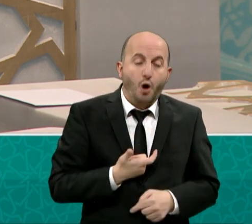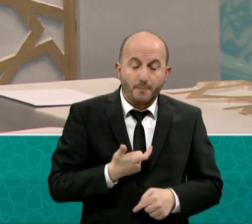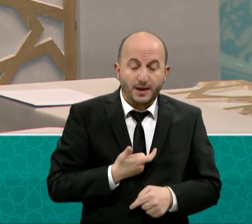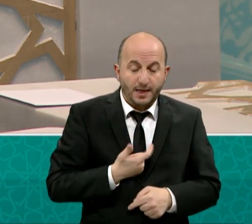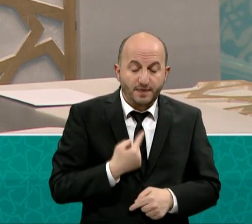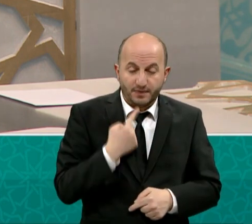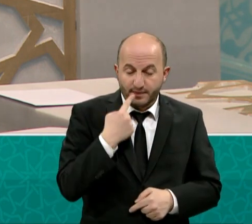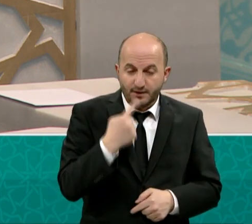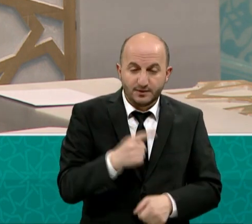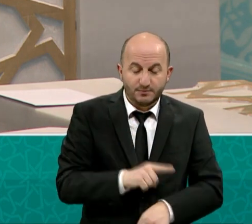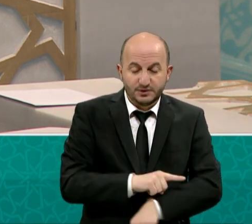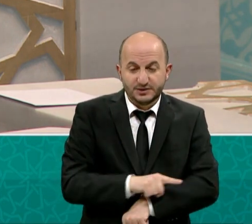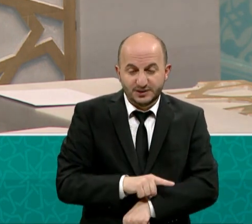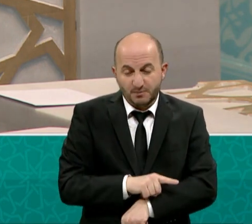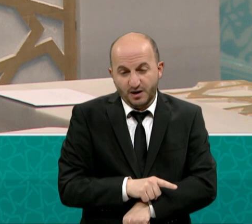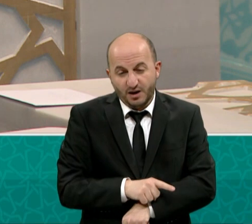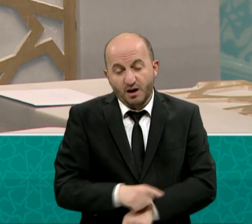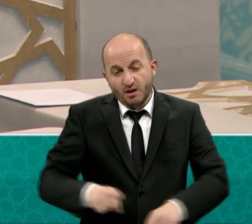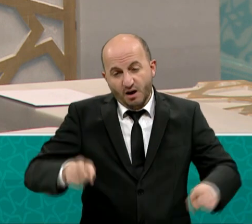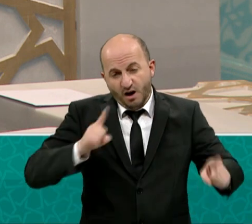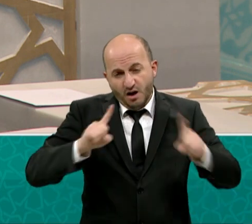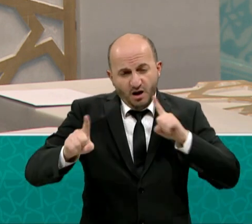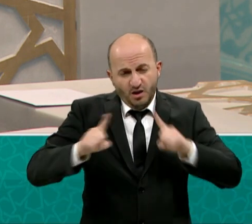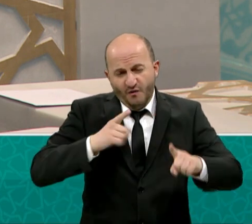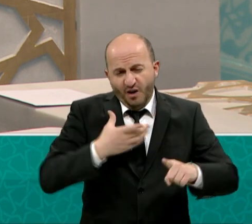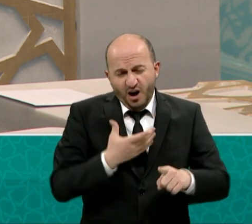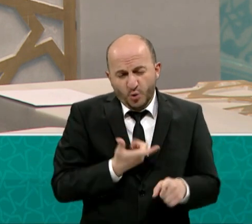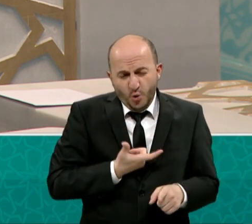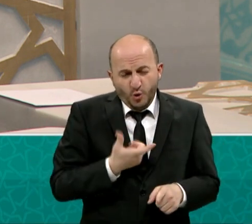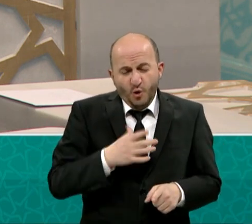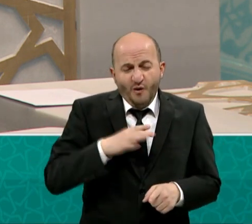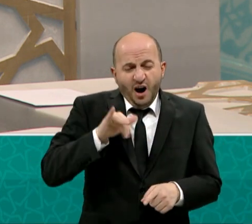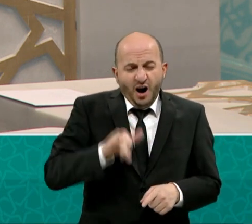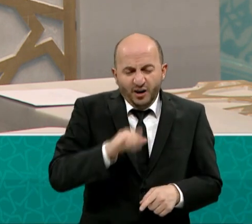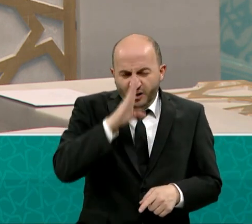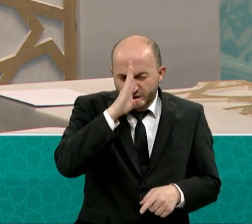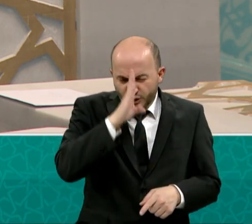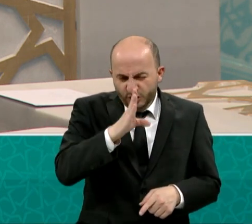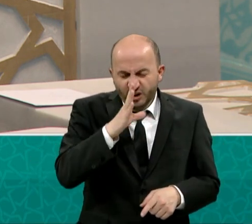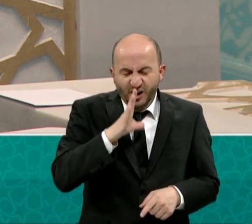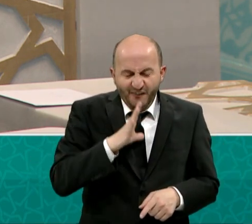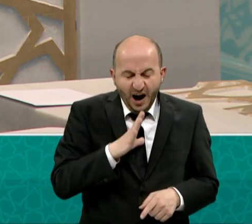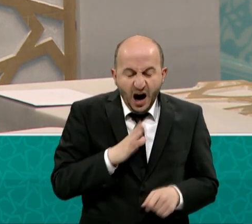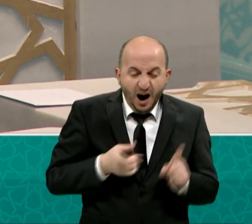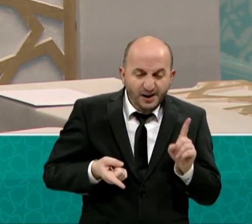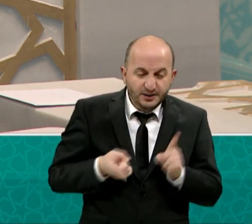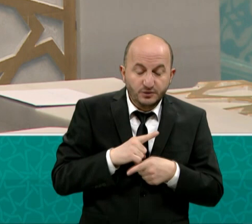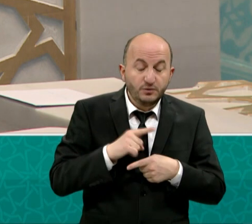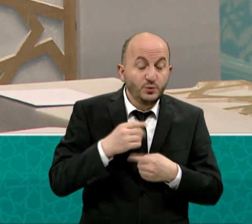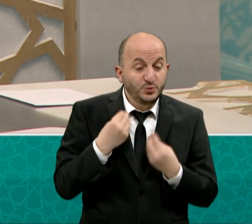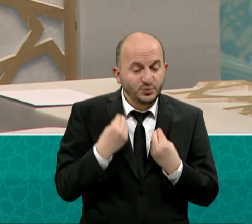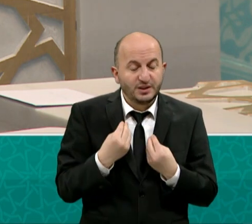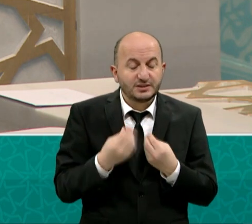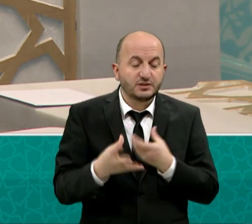Muamelat dediğimiz zaman da bunun içerisinde adalet var, hukuk var, hak var, dürüstlük var. Her türlü erdem, güzellik